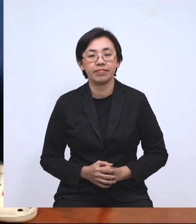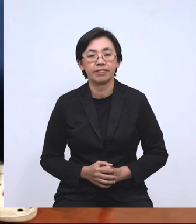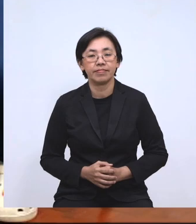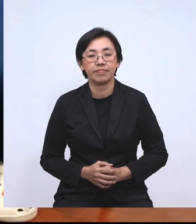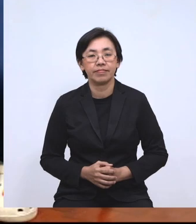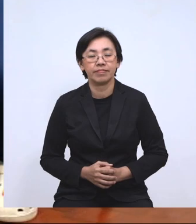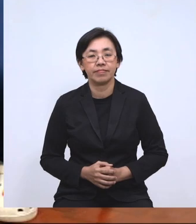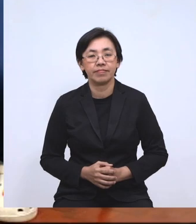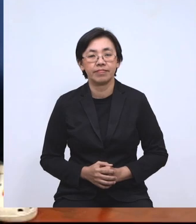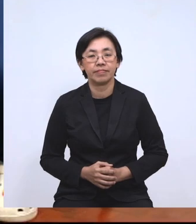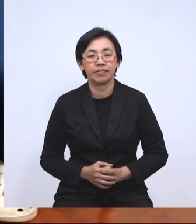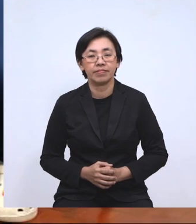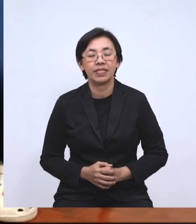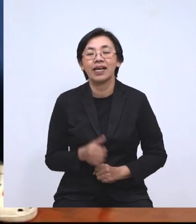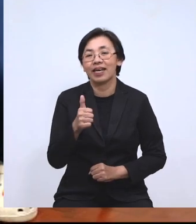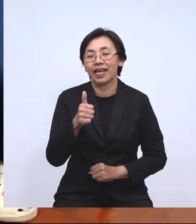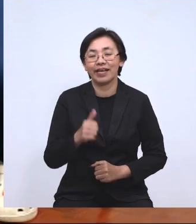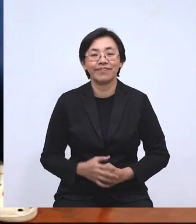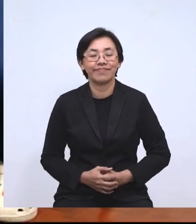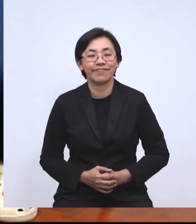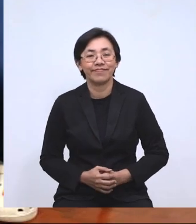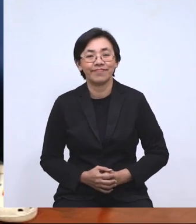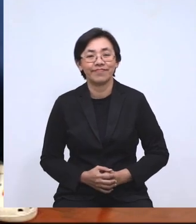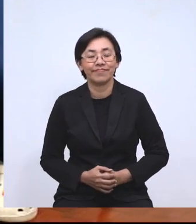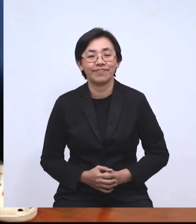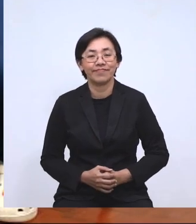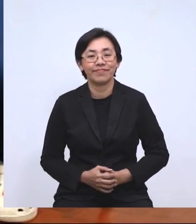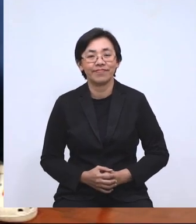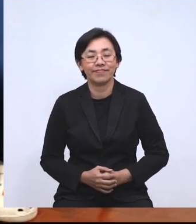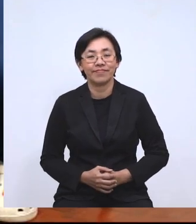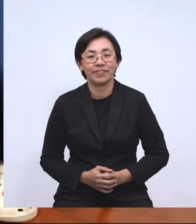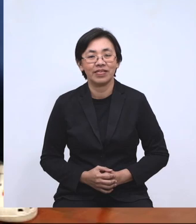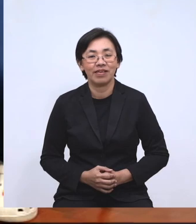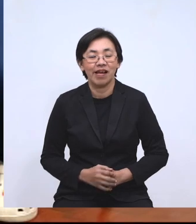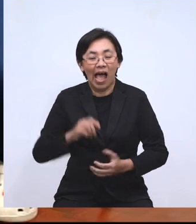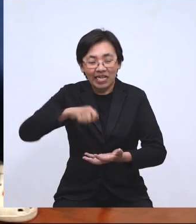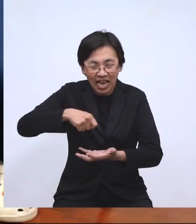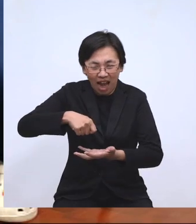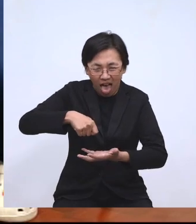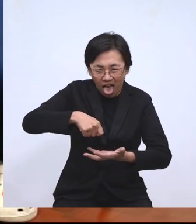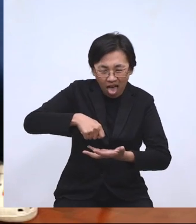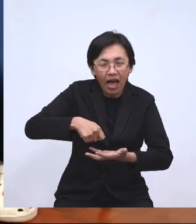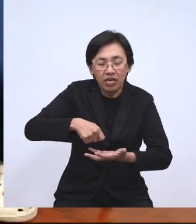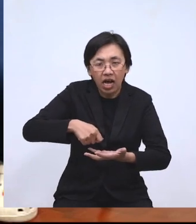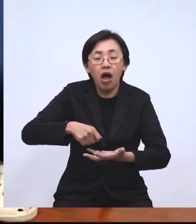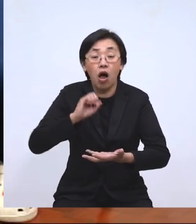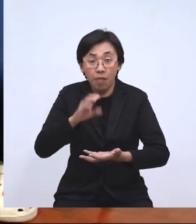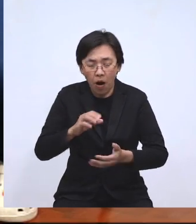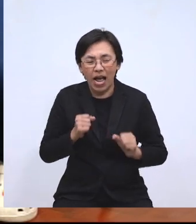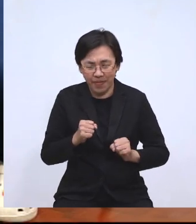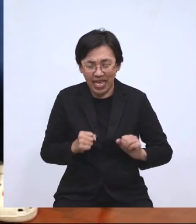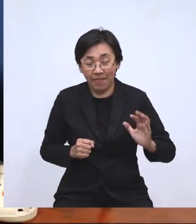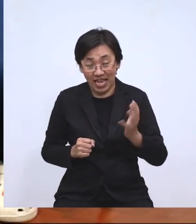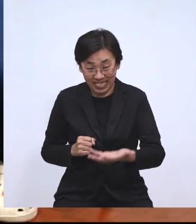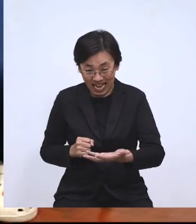ม่มอสใช้ช้อนจานปกติได้ใช่ไหม ได้ค่ะได้ค่ะได้ค่ะจะมีเคลื่อนจานเคลื่อนบ้างเล็กน้อยแต่เราก็บอกให้น้องจับ